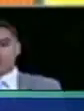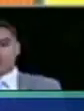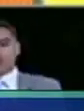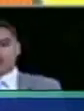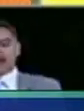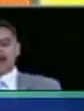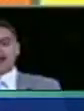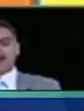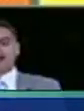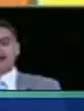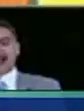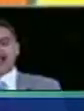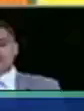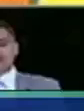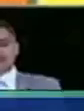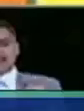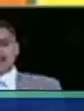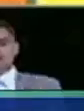باختلاف يعني